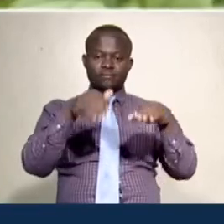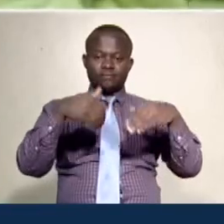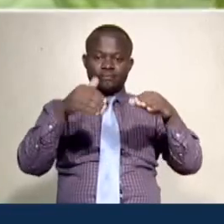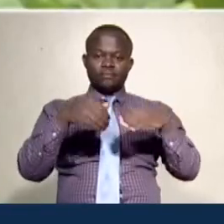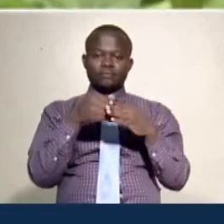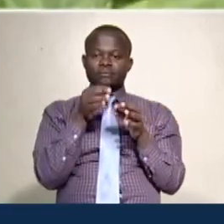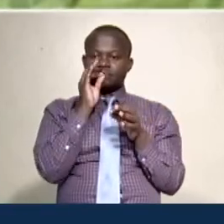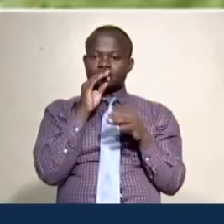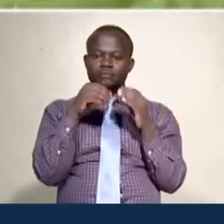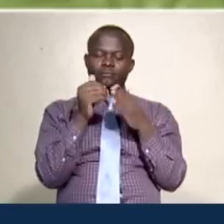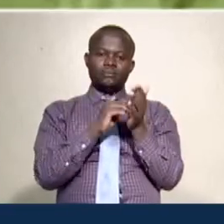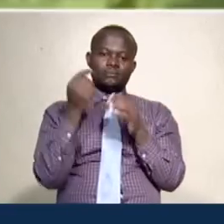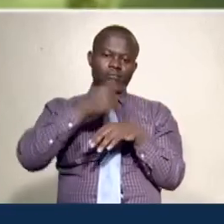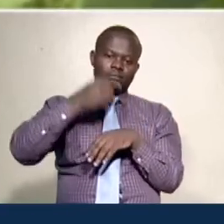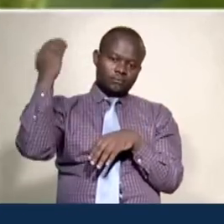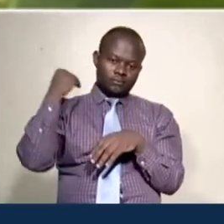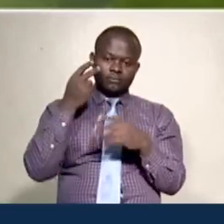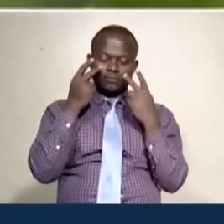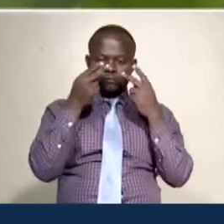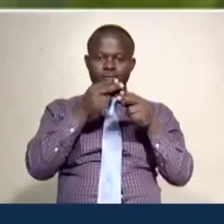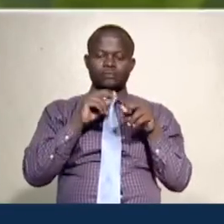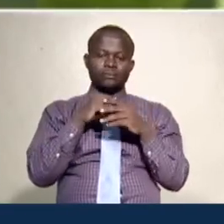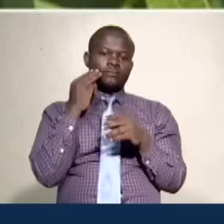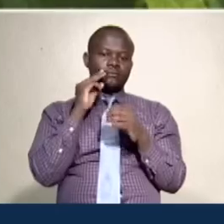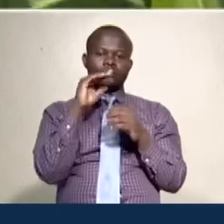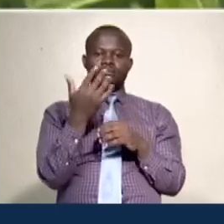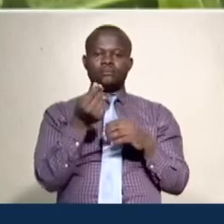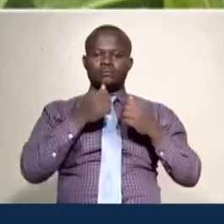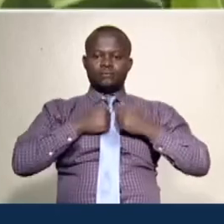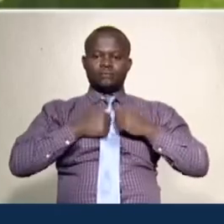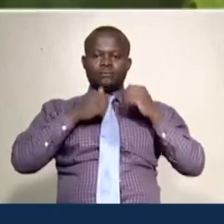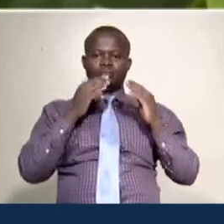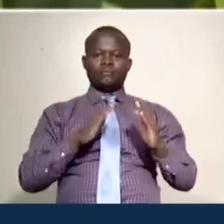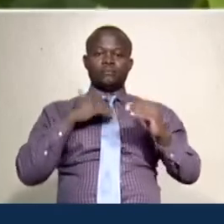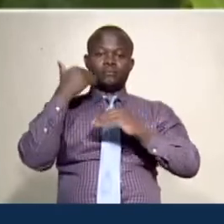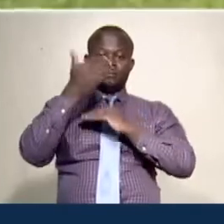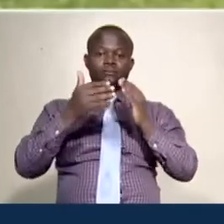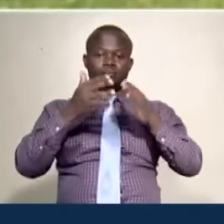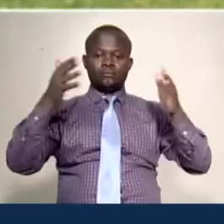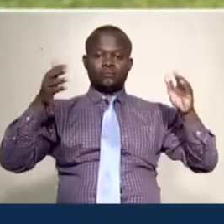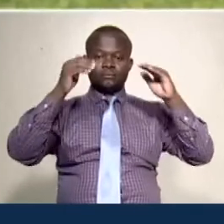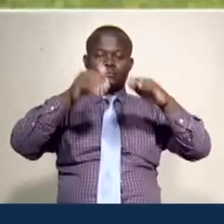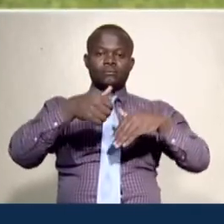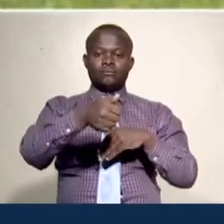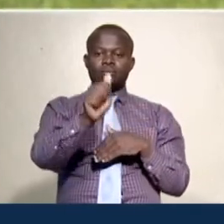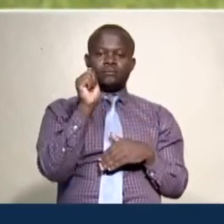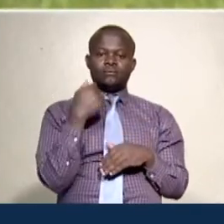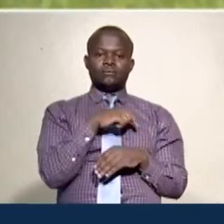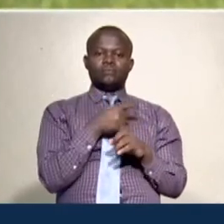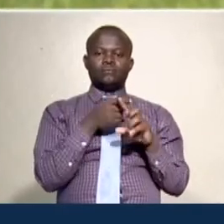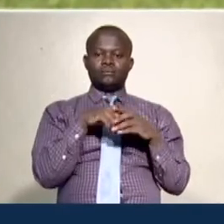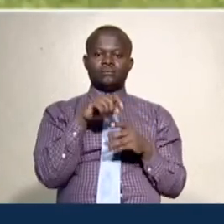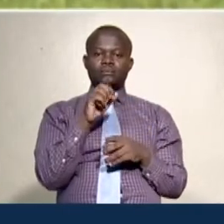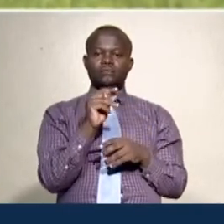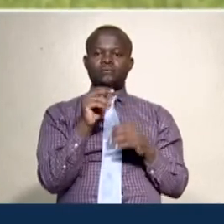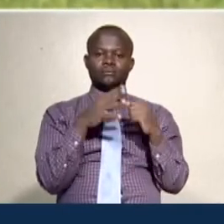bw'imboga ndetse mu minsi ishize yabonye inguzanyo ya miliyoni 5 z'amafaranga y'u Rwanda maze yagura ubuhinzi bwe twavuye kuri toni 9 ngo turi